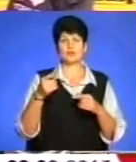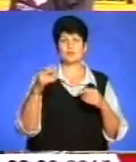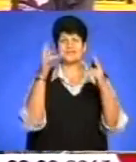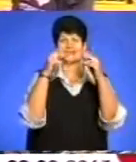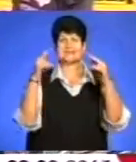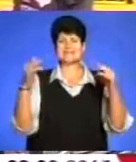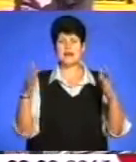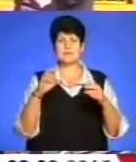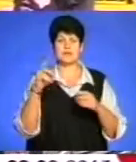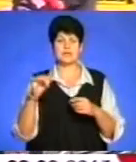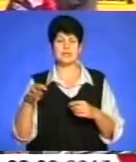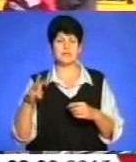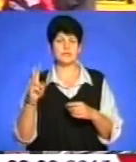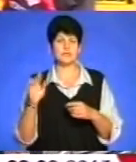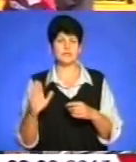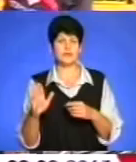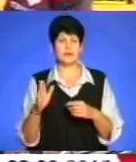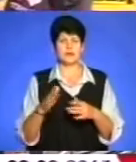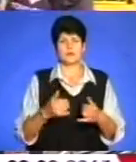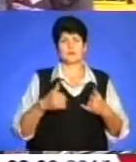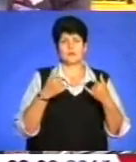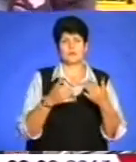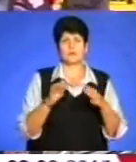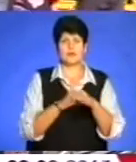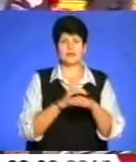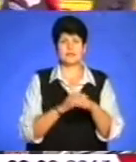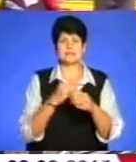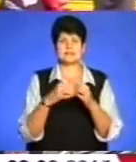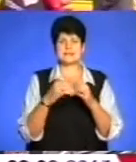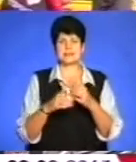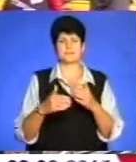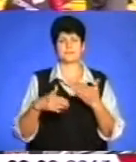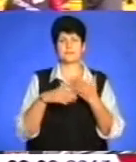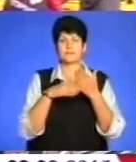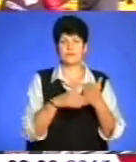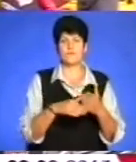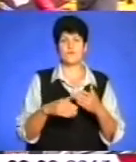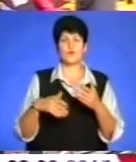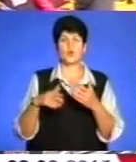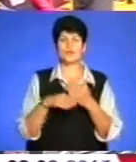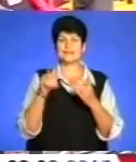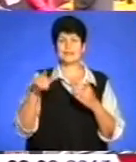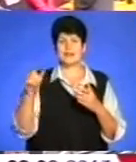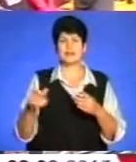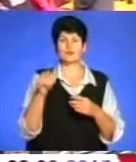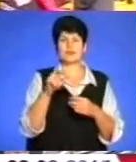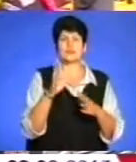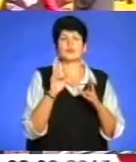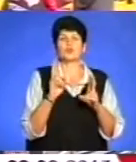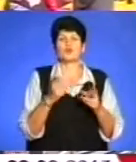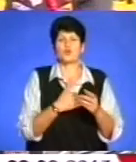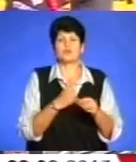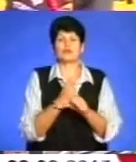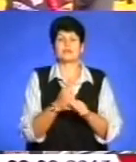також популяризуємо благочинність серед меценатів, серед волонтерів, серед людей, котрі, в принципі, хочуть робити добре щось